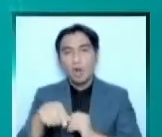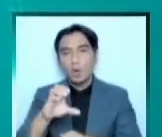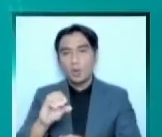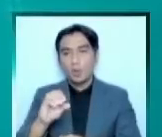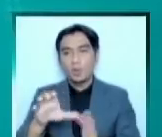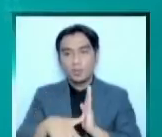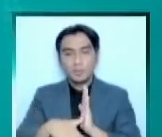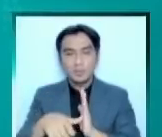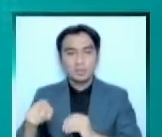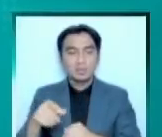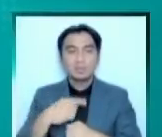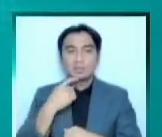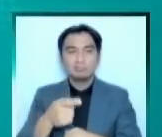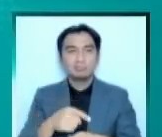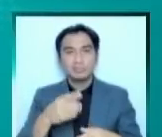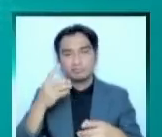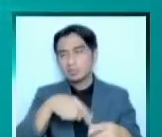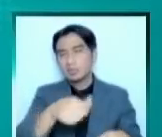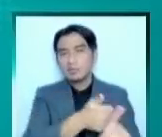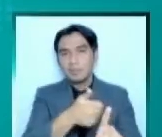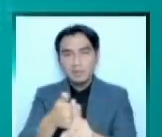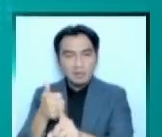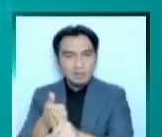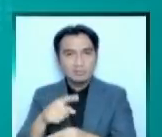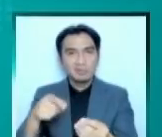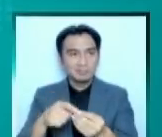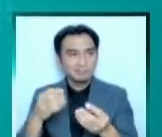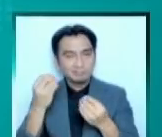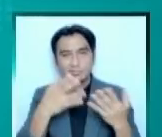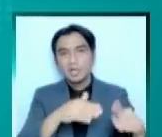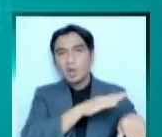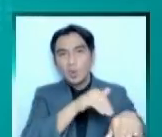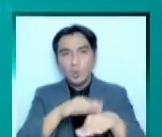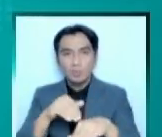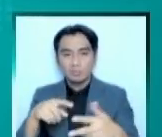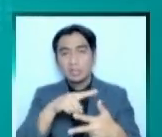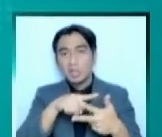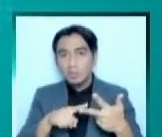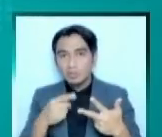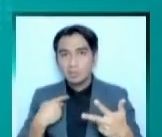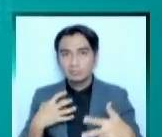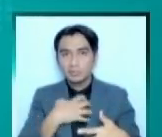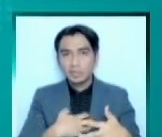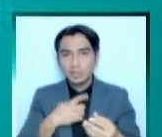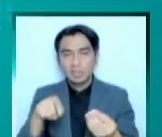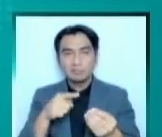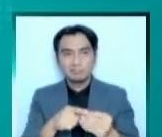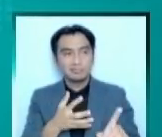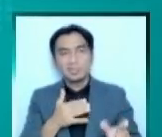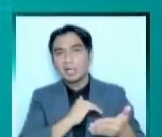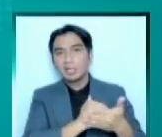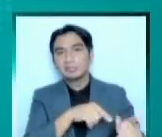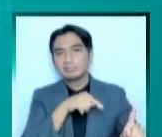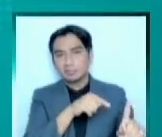ang mga election officers na iserve ang summons kay Marcos para sa 3 disqualification cases laban sa kanya. Kapag natanggap